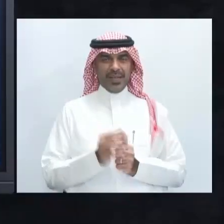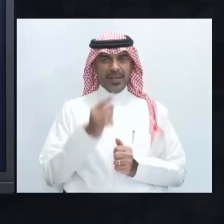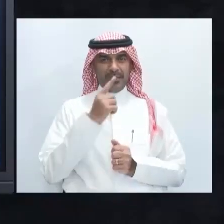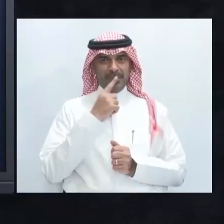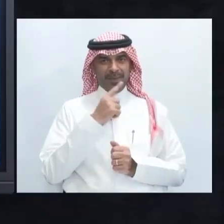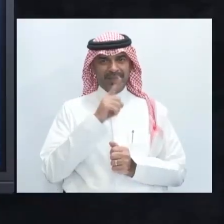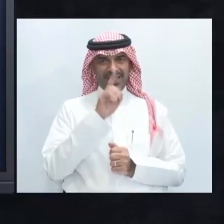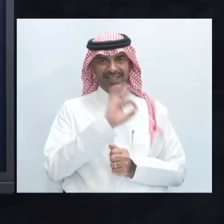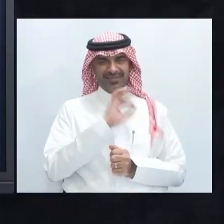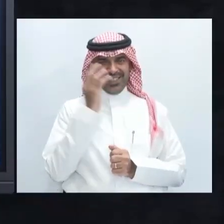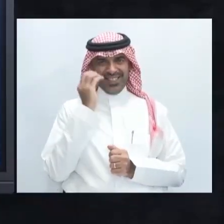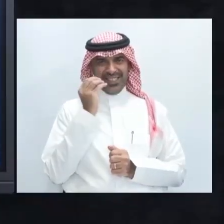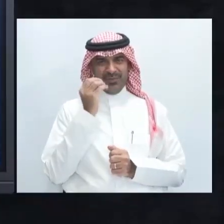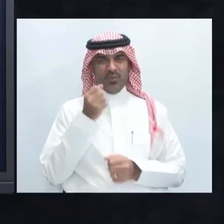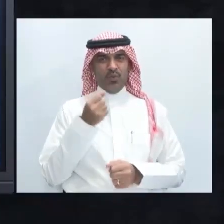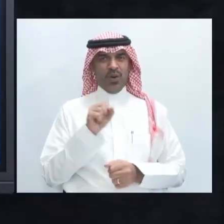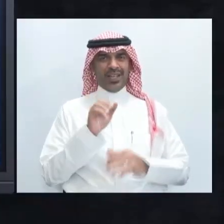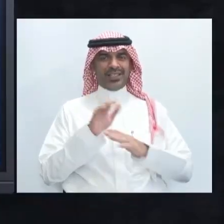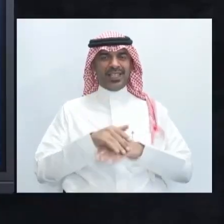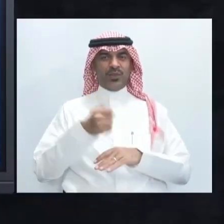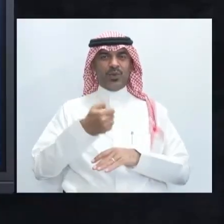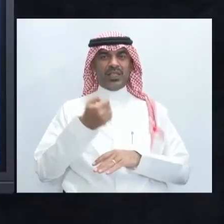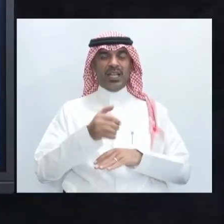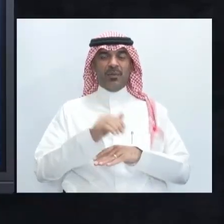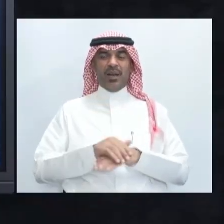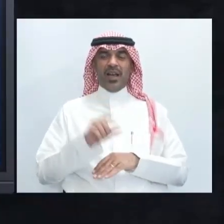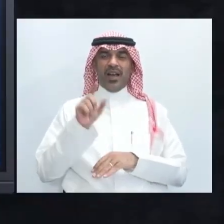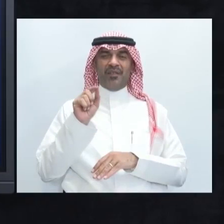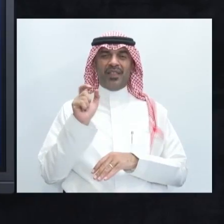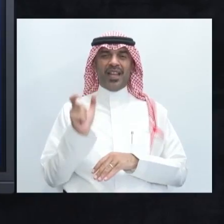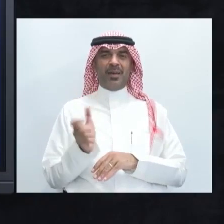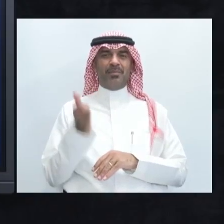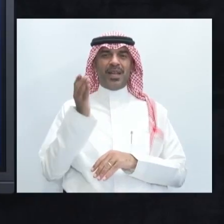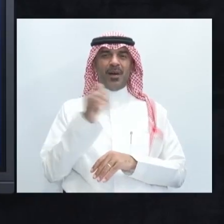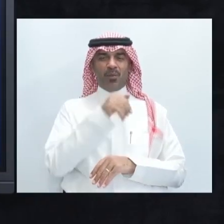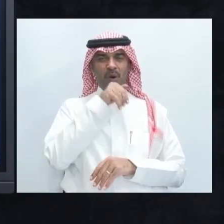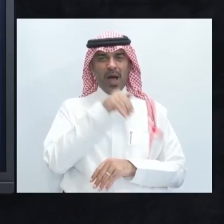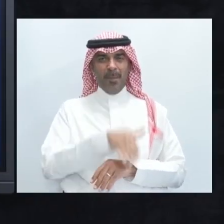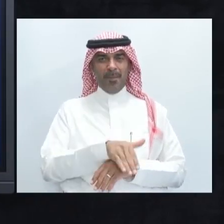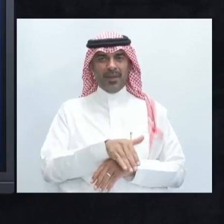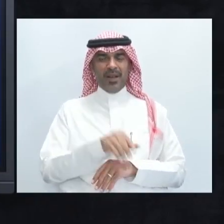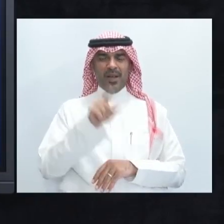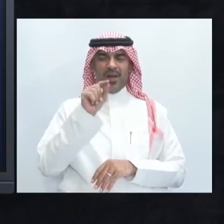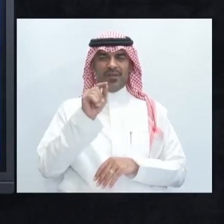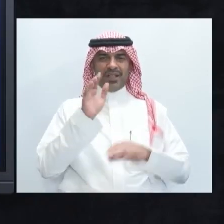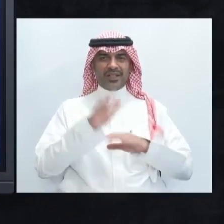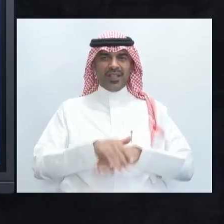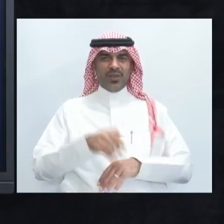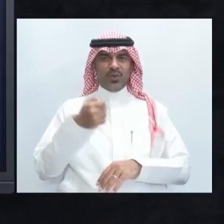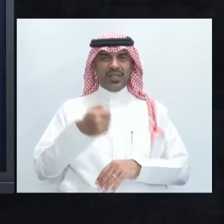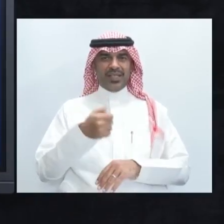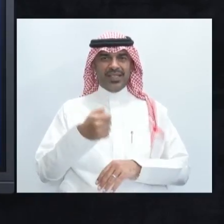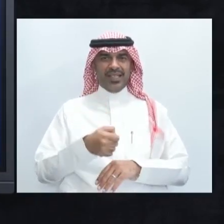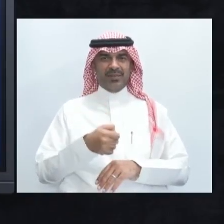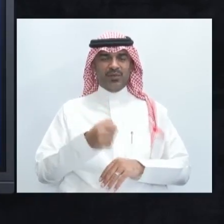بسم الله الرحمن الرحيم والصلاه والسلام على اشرف الانبياء واتم المرسلين نبينا محمد عليه افضل صلاه